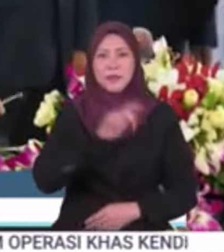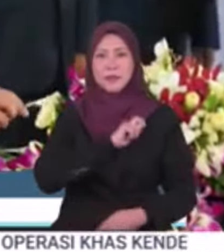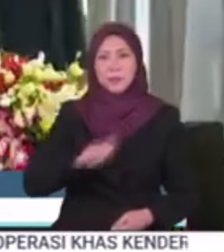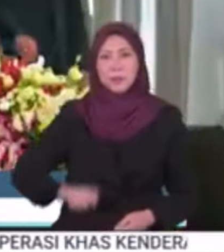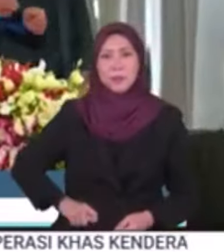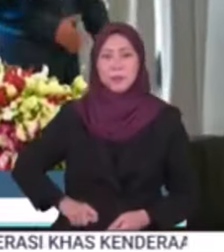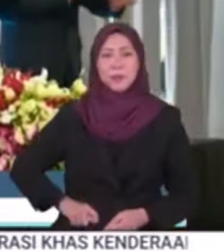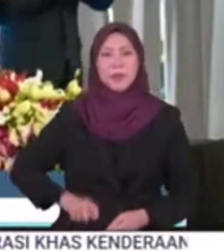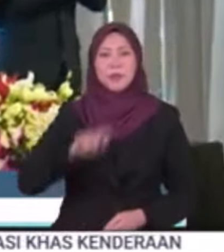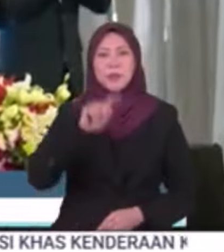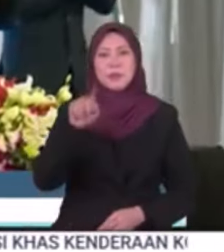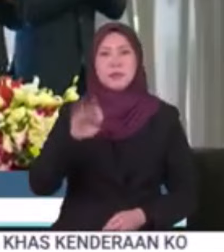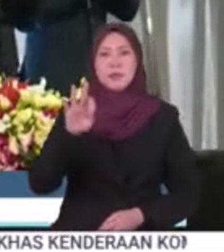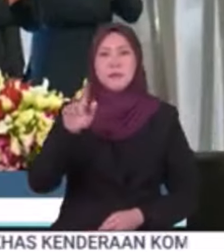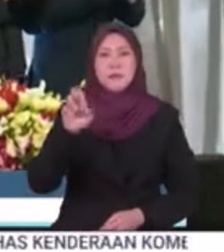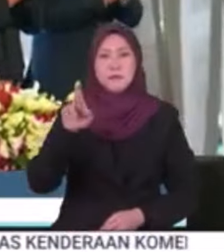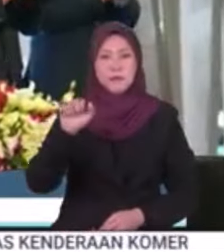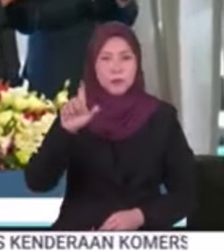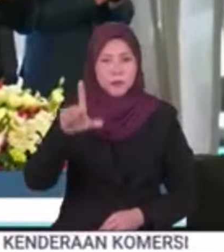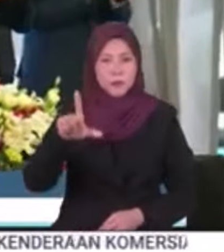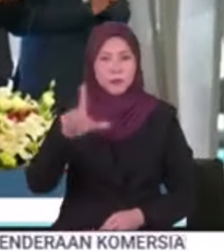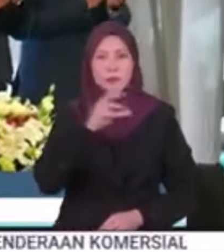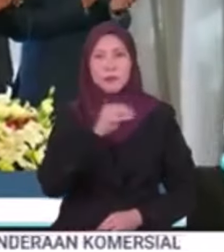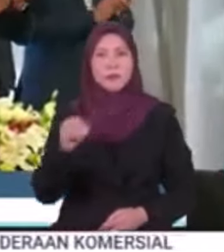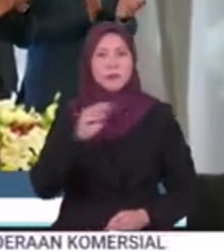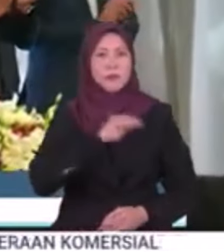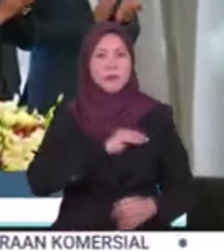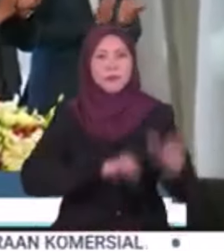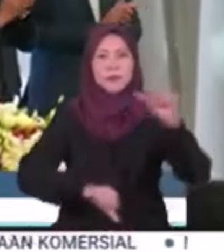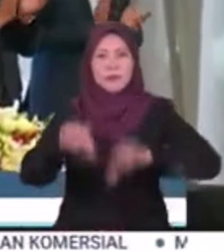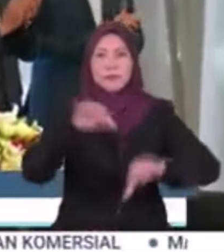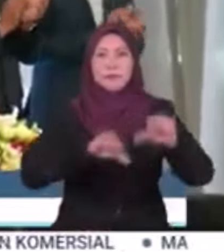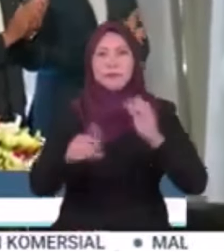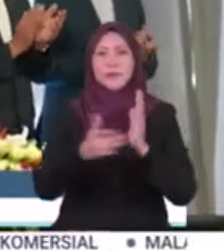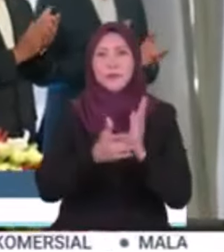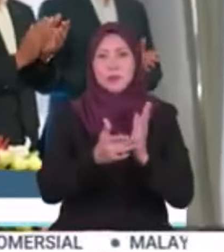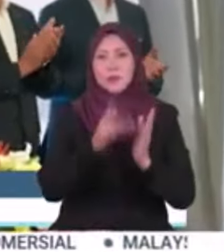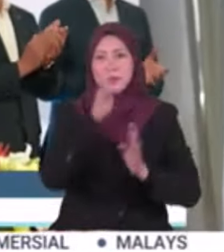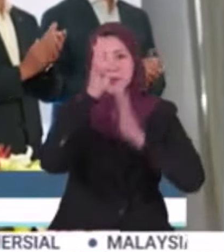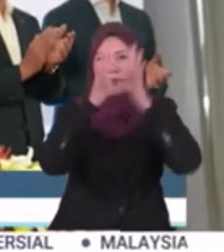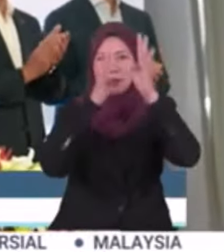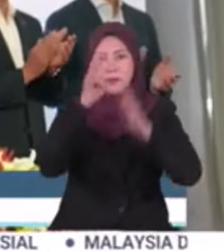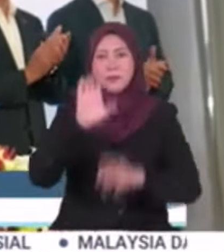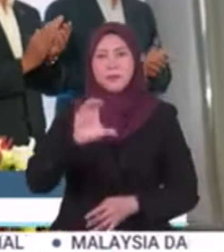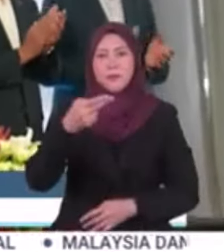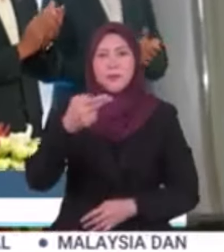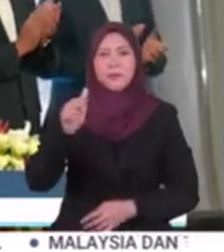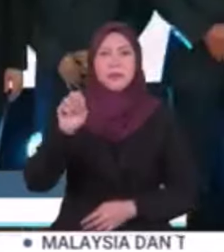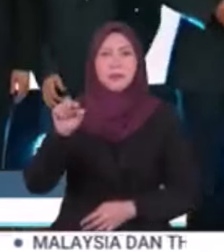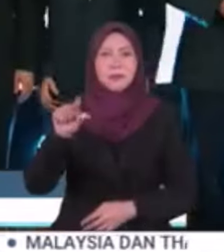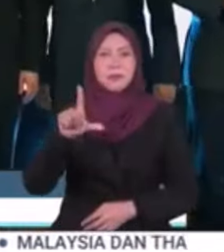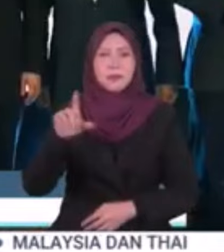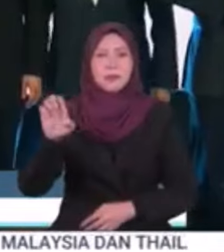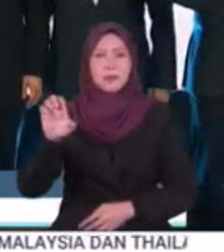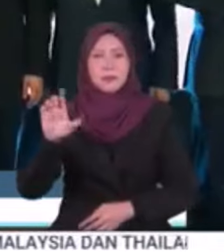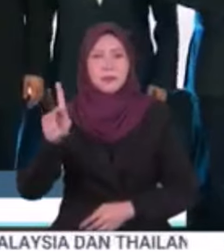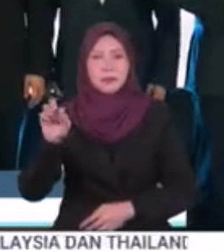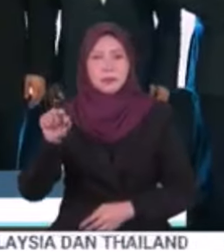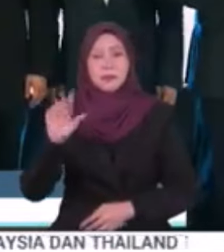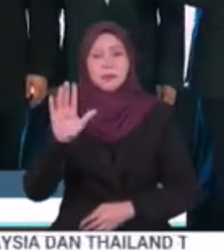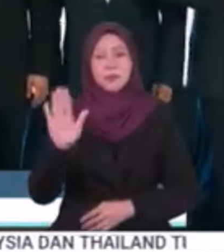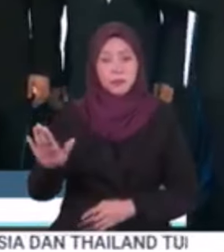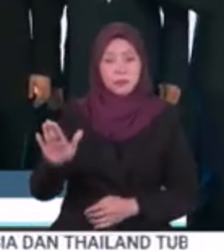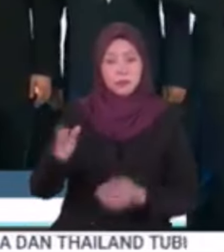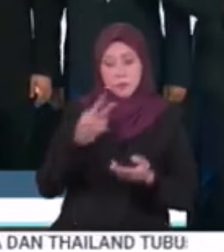Datuk Seri utama zafr Tengku Abdul Aziz dan menteri sains teknologi dan inovasi Chang Lih Kang beliau kemudian